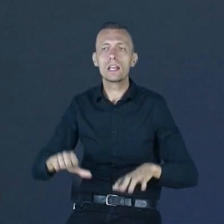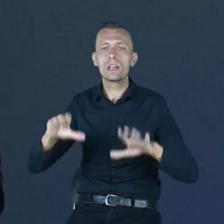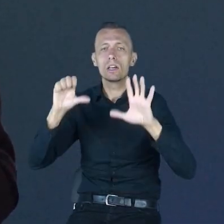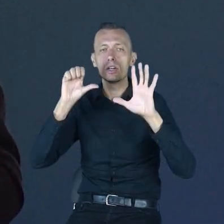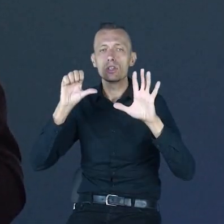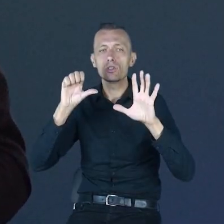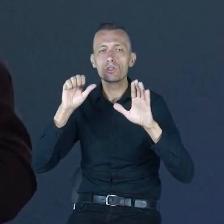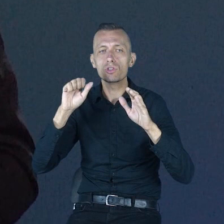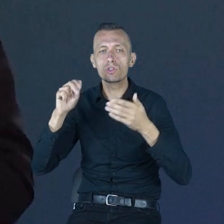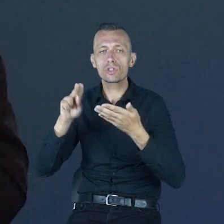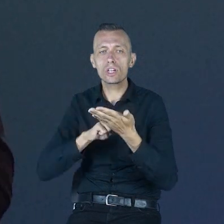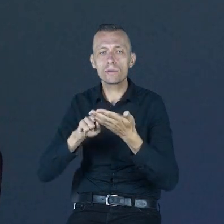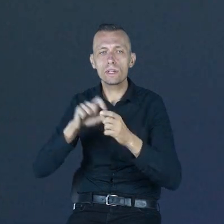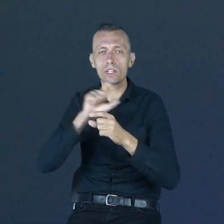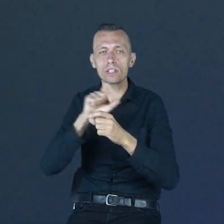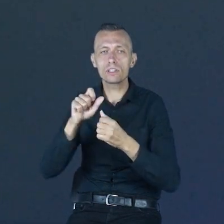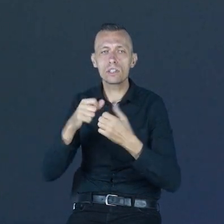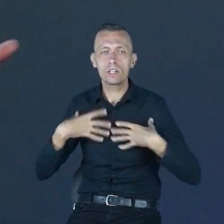życia spędzamy stojąc w kolejce.